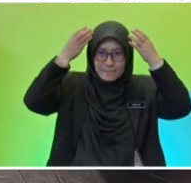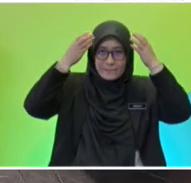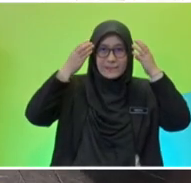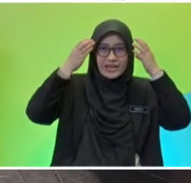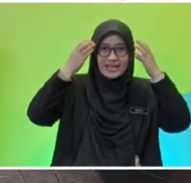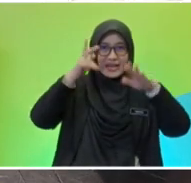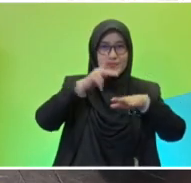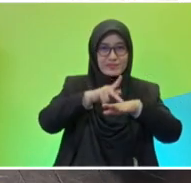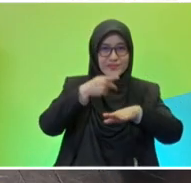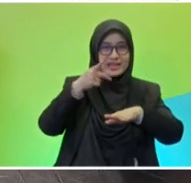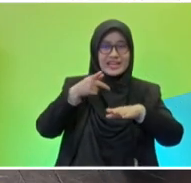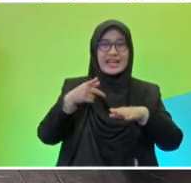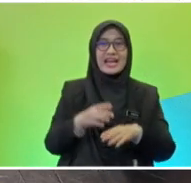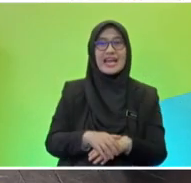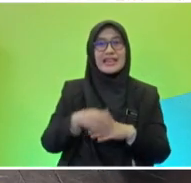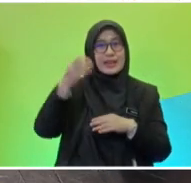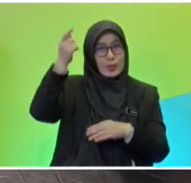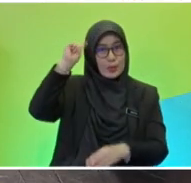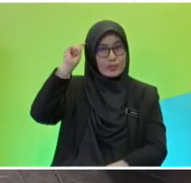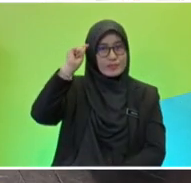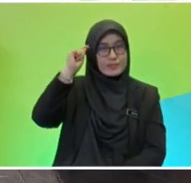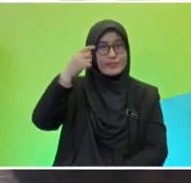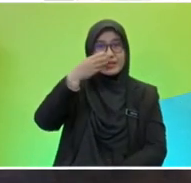Seronok kan, Akmal? Jadi gajah.